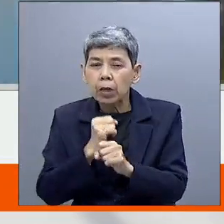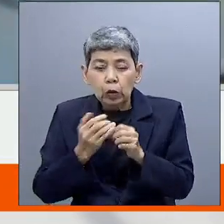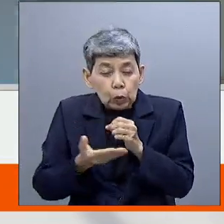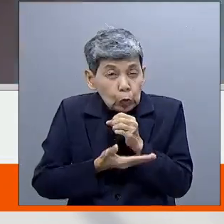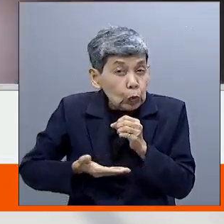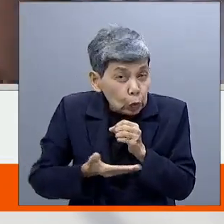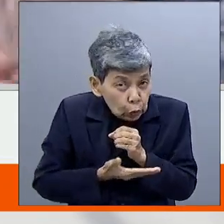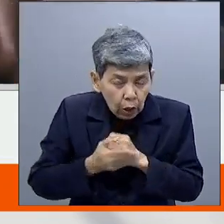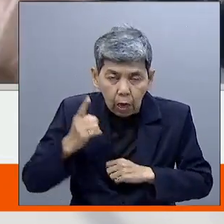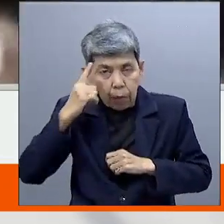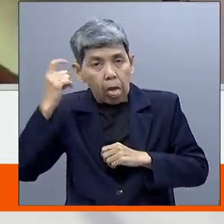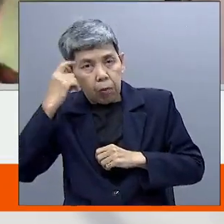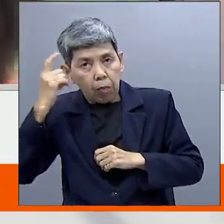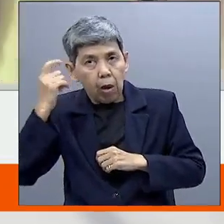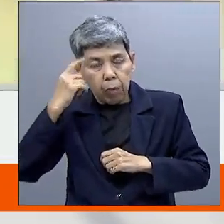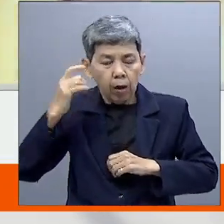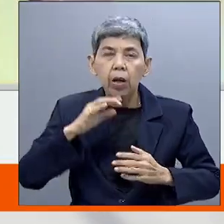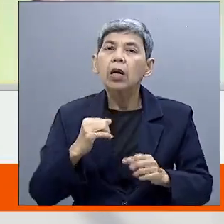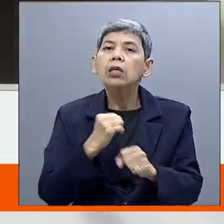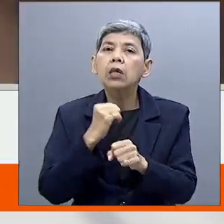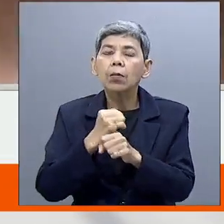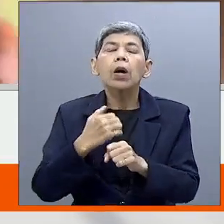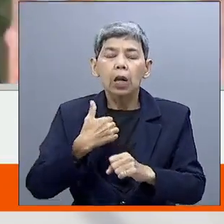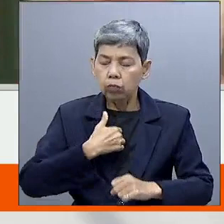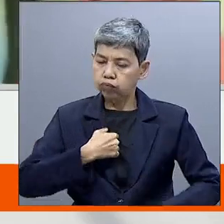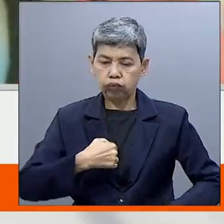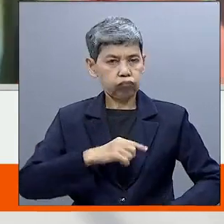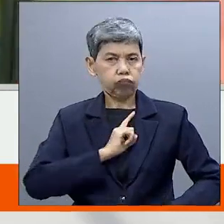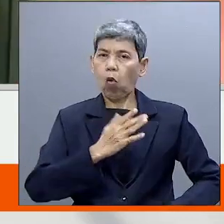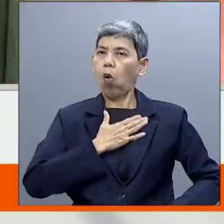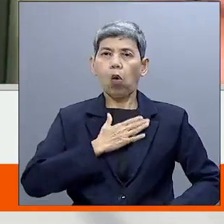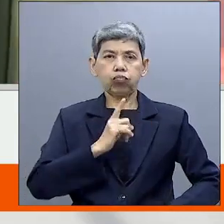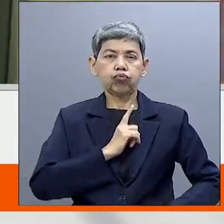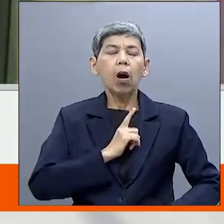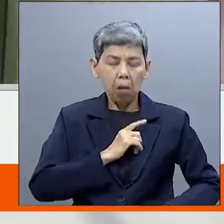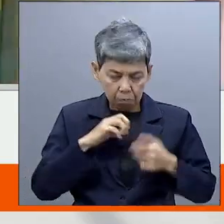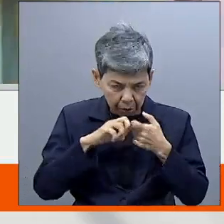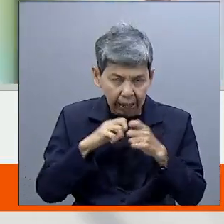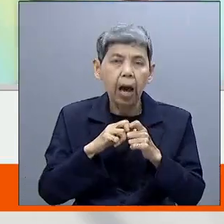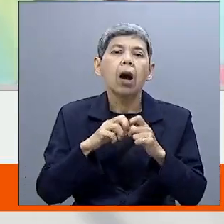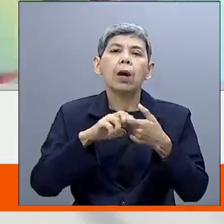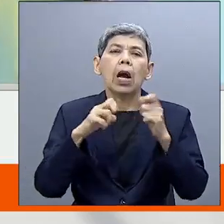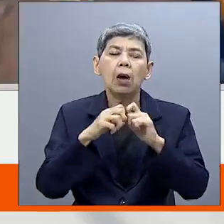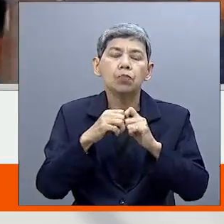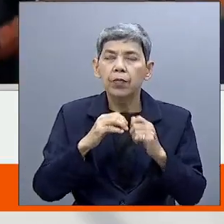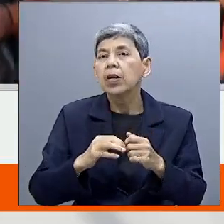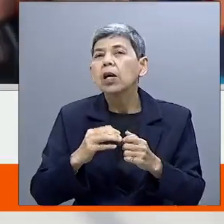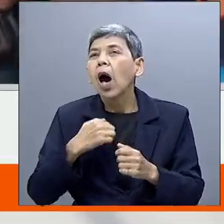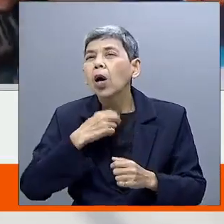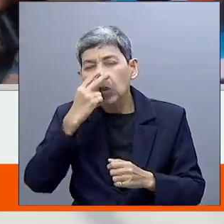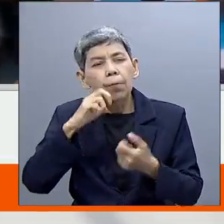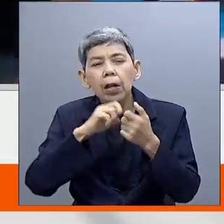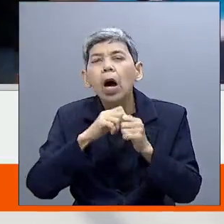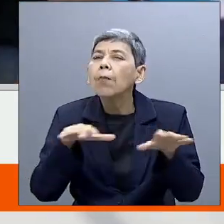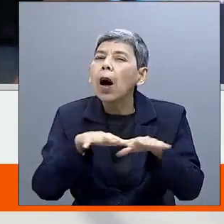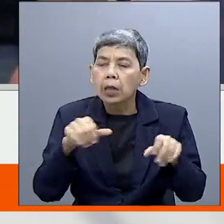หรือเป็นโรคจิตเขาไม่ได้ทำซีเรียลคิลเลอร์ก็ทำเป็นเอพิโซดเดียวนะมันก็เป็นปัญหากับสังคมอยู่แล้วนะครับแต่ว่ามันอาจจะไม่น่าสนใจเท่